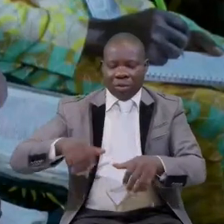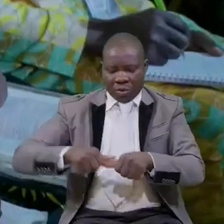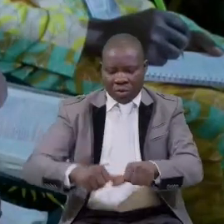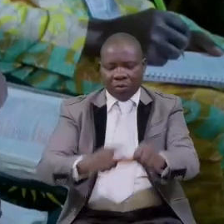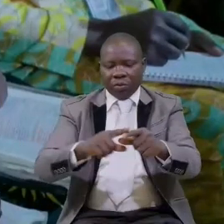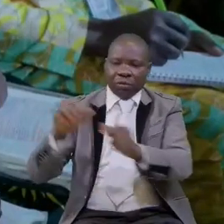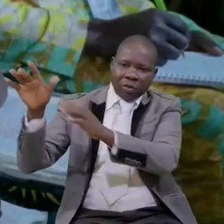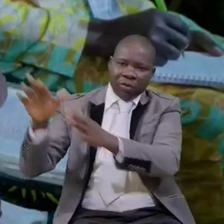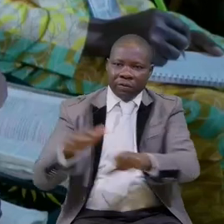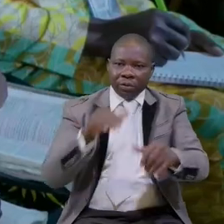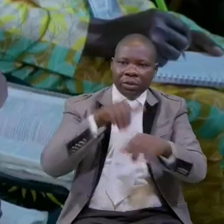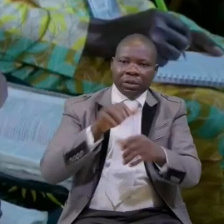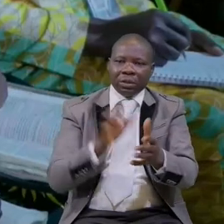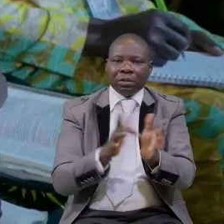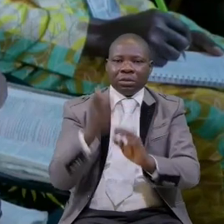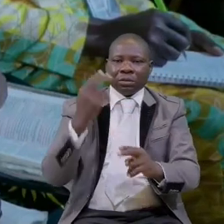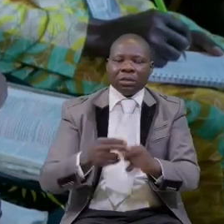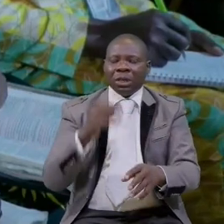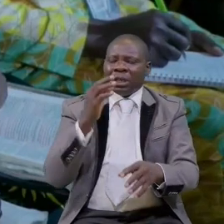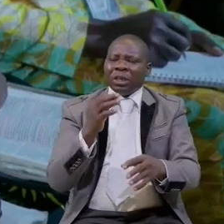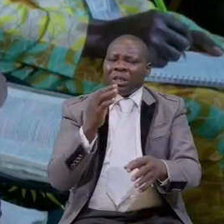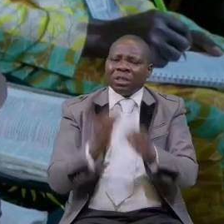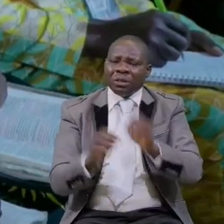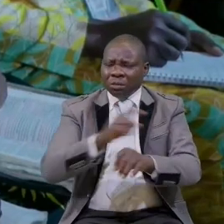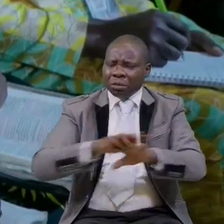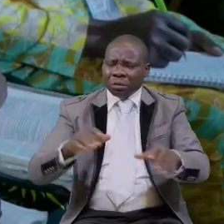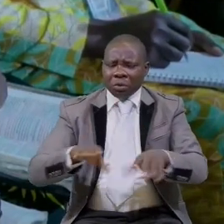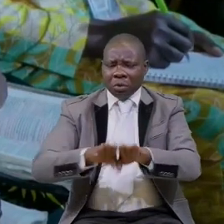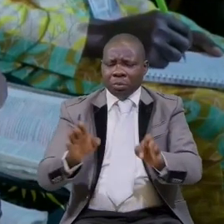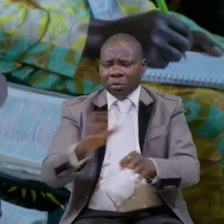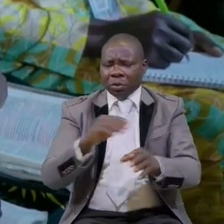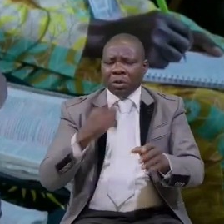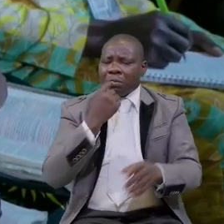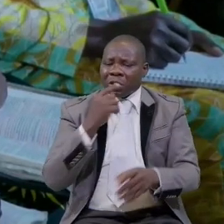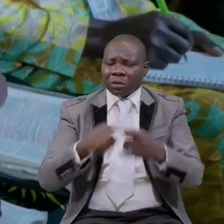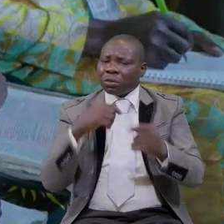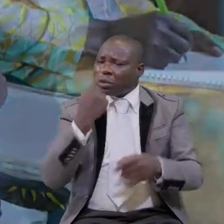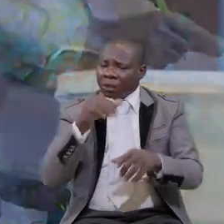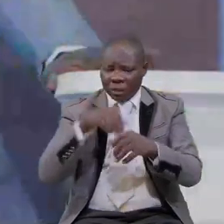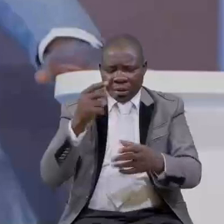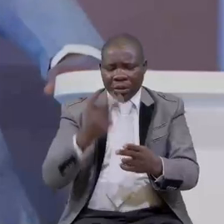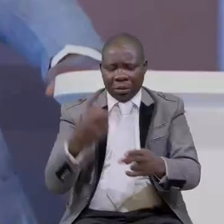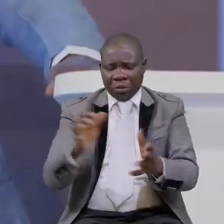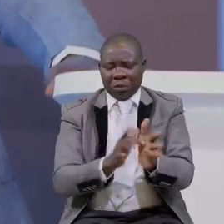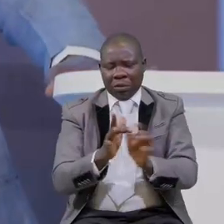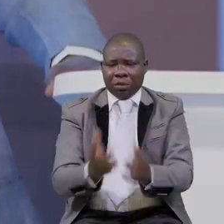suivre. Même quand tu n'ouvres pas la bouche pour dire « Au nom de Jésus-Christ,